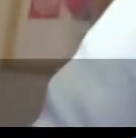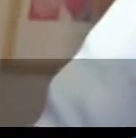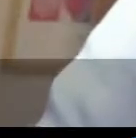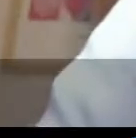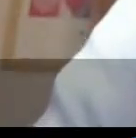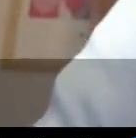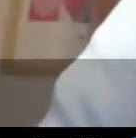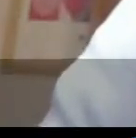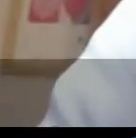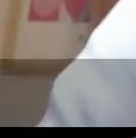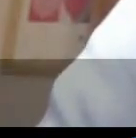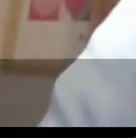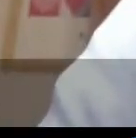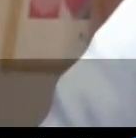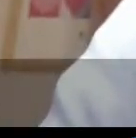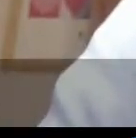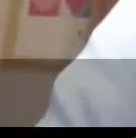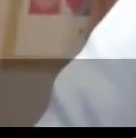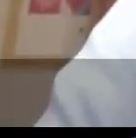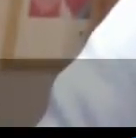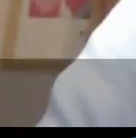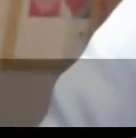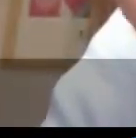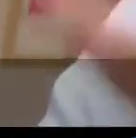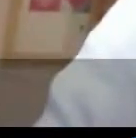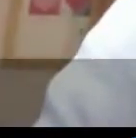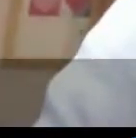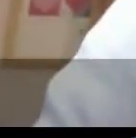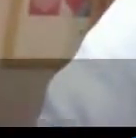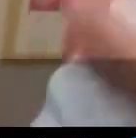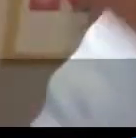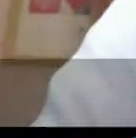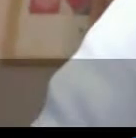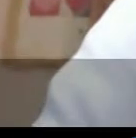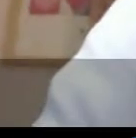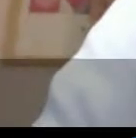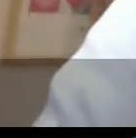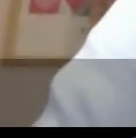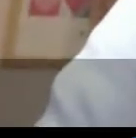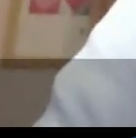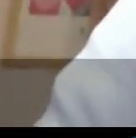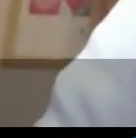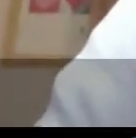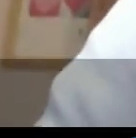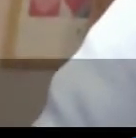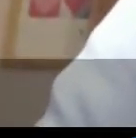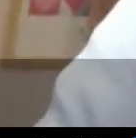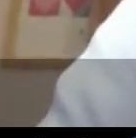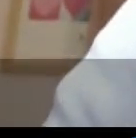להקים קבוצה ייחודית של בעלי עניין, גם שהיא כוללת ערים, גם שהיא כוללת